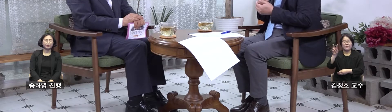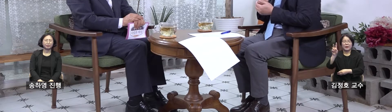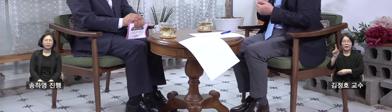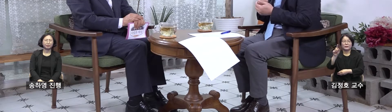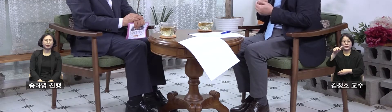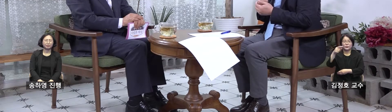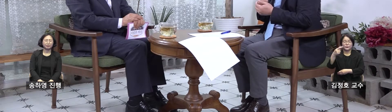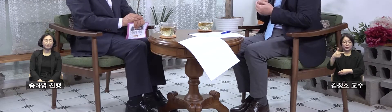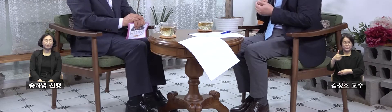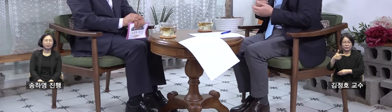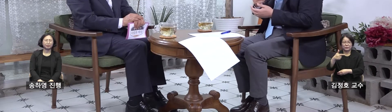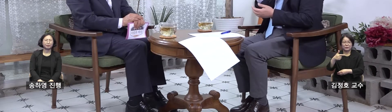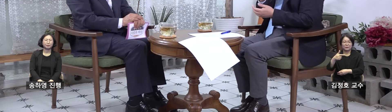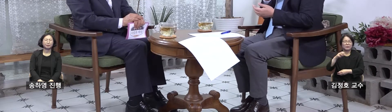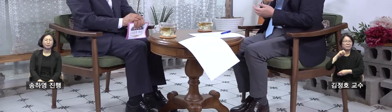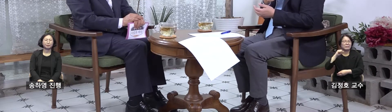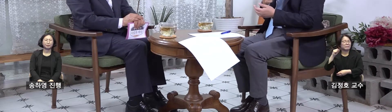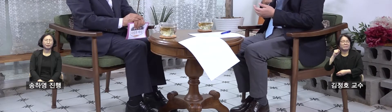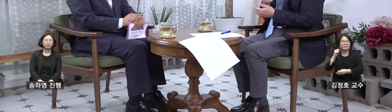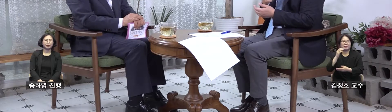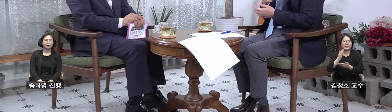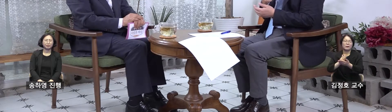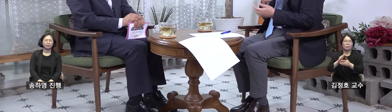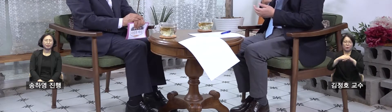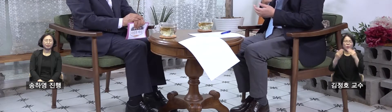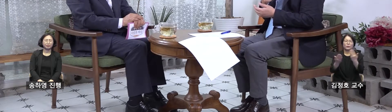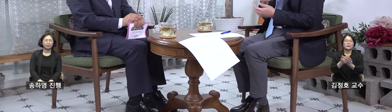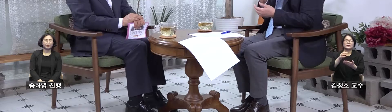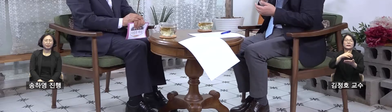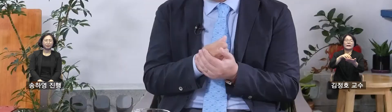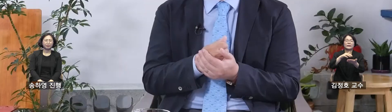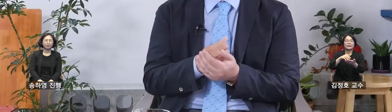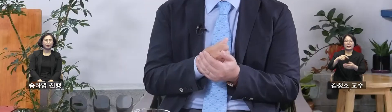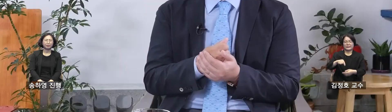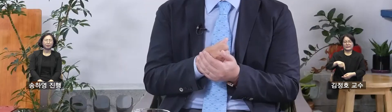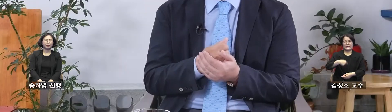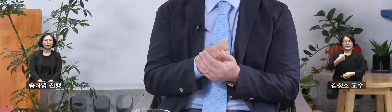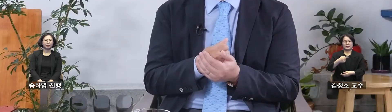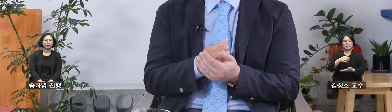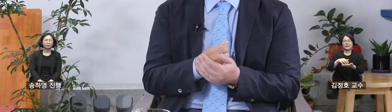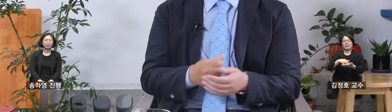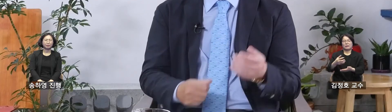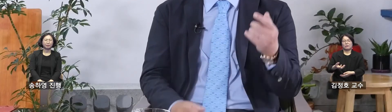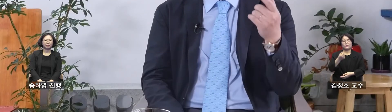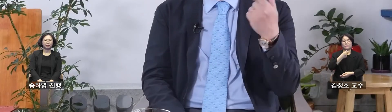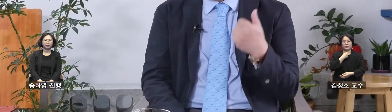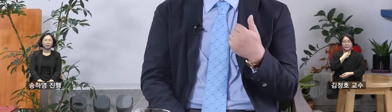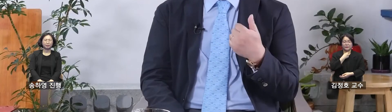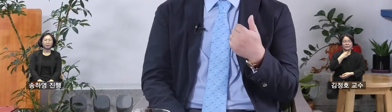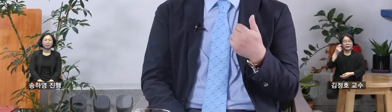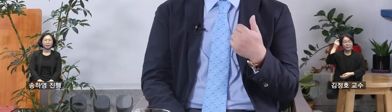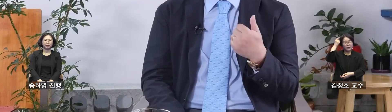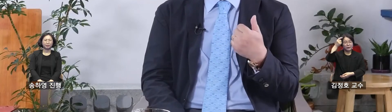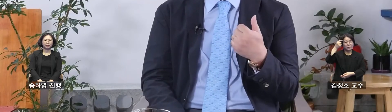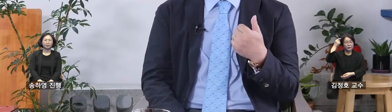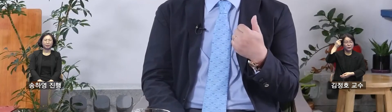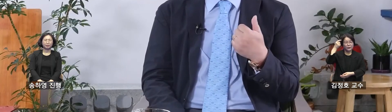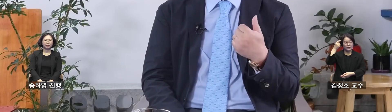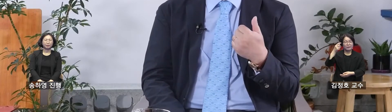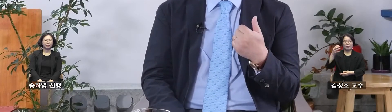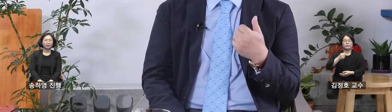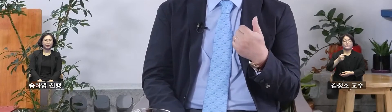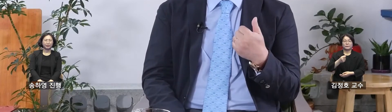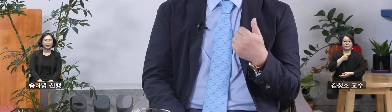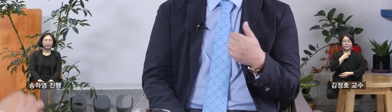종속되고 원하지 않거든요. 그러니까 모든 계산과 데이터를 내 자신에 갖고 싶어해요. 우리 머릿속에 넣고 싶어해요.